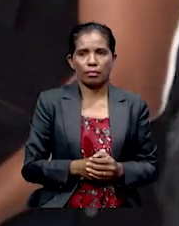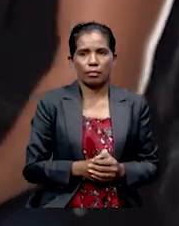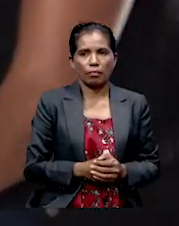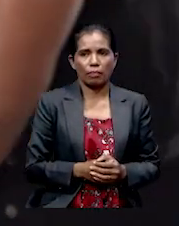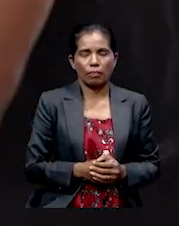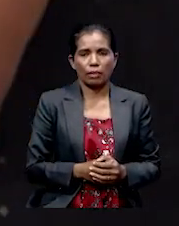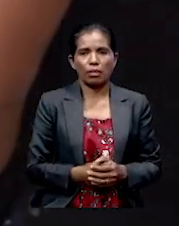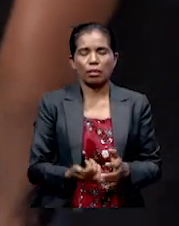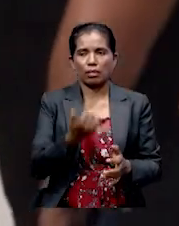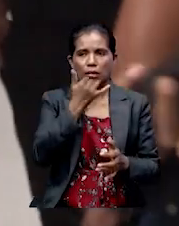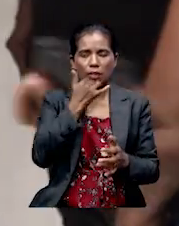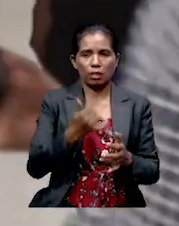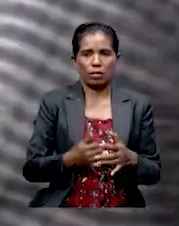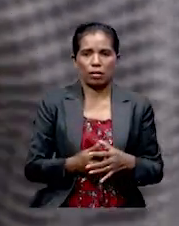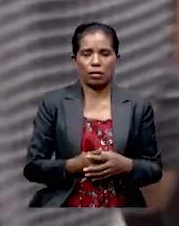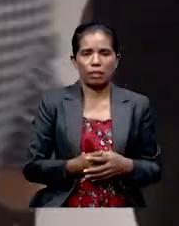Faya iya,